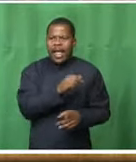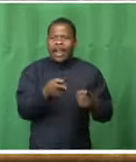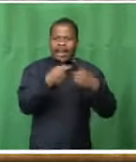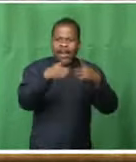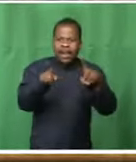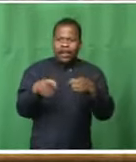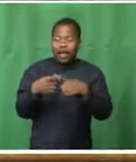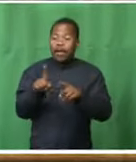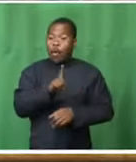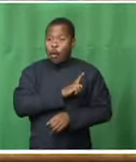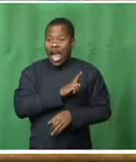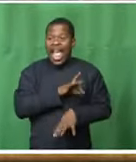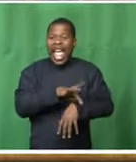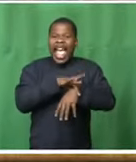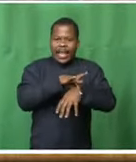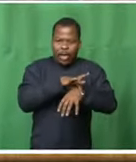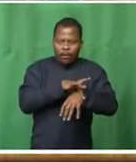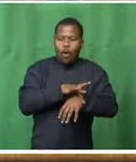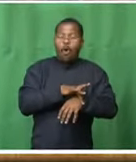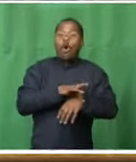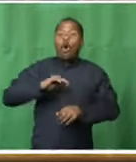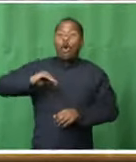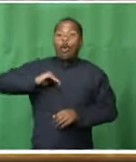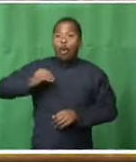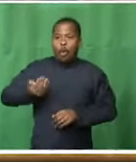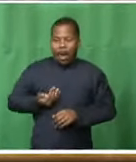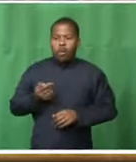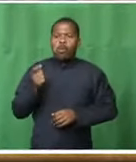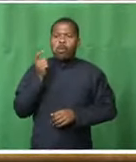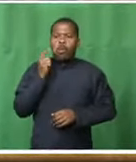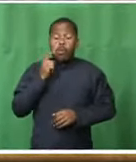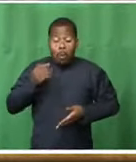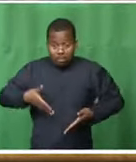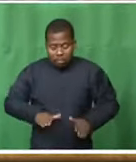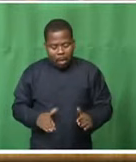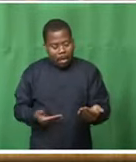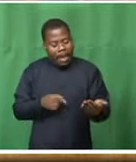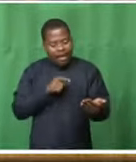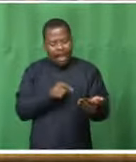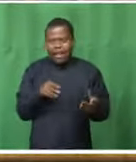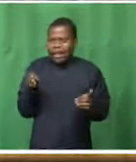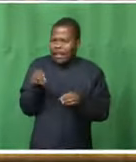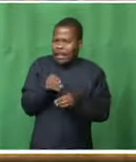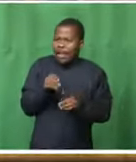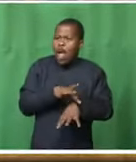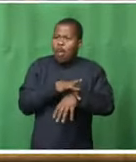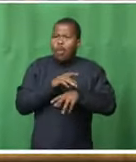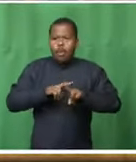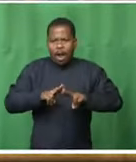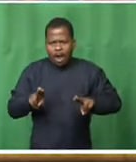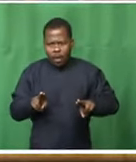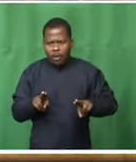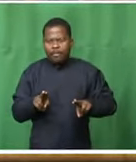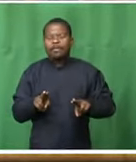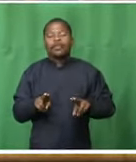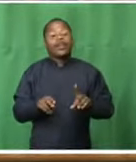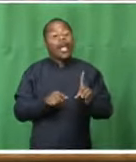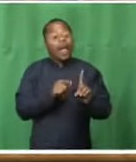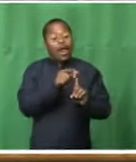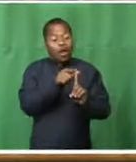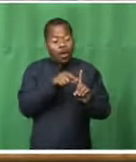tifo letithathelwanako kubomake nababeleka. Ngokusho kwalobuke tindzaba letiphathelene nekuthwala